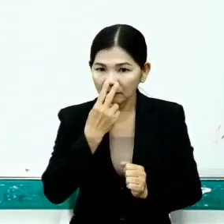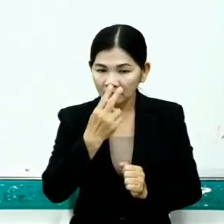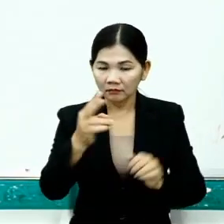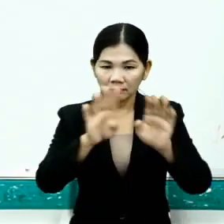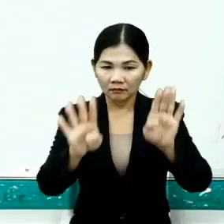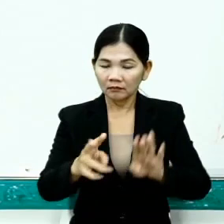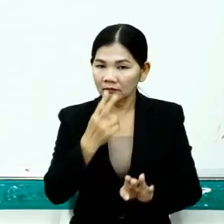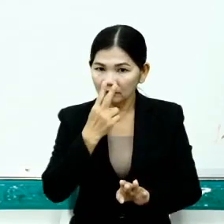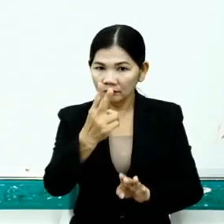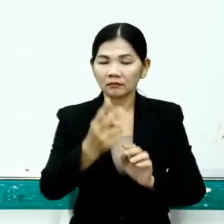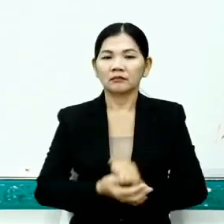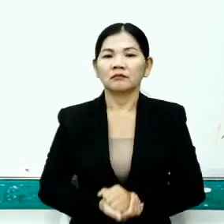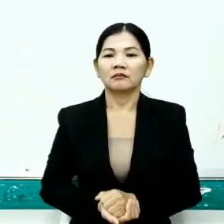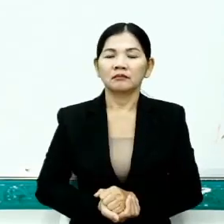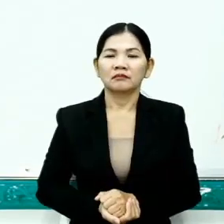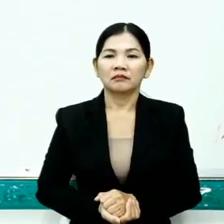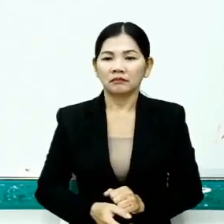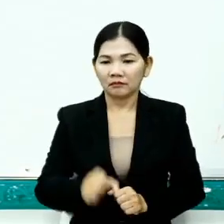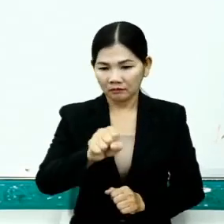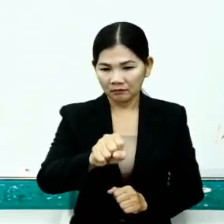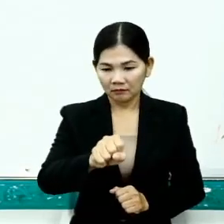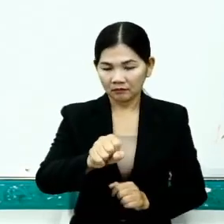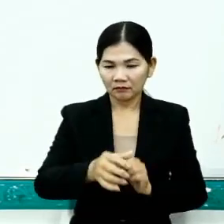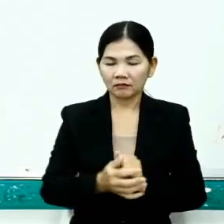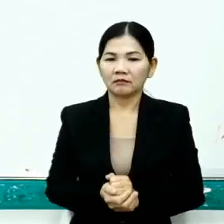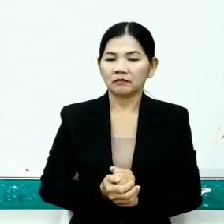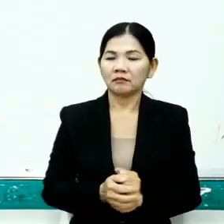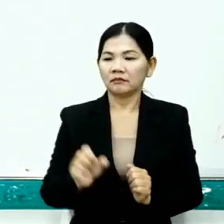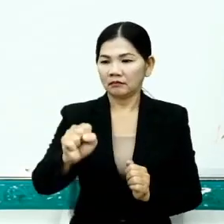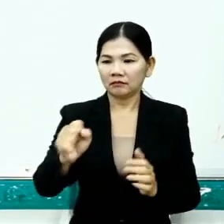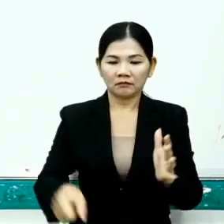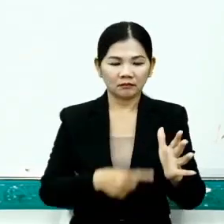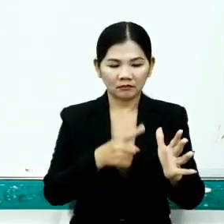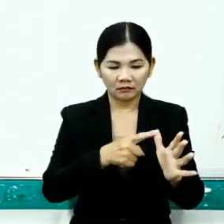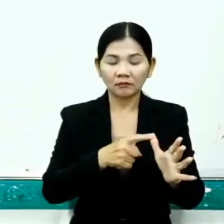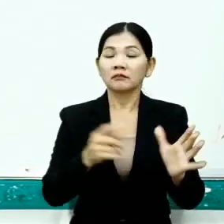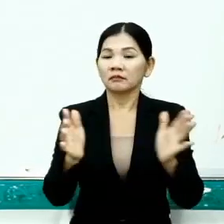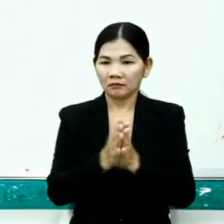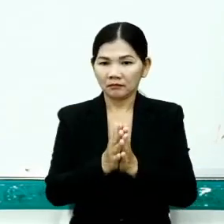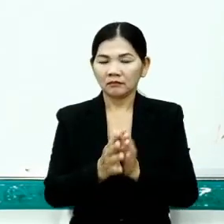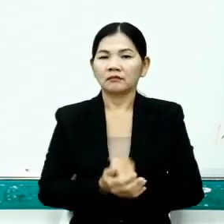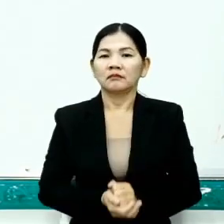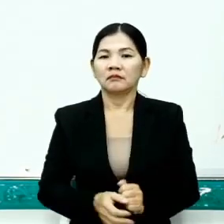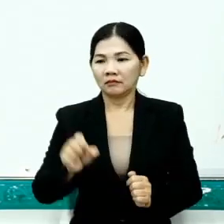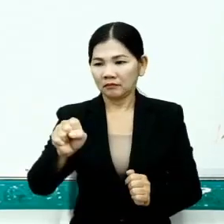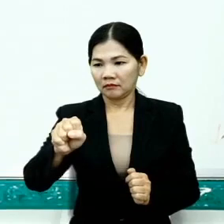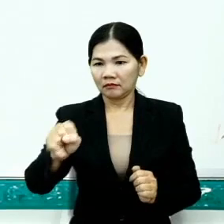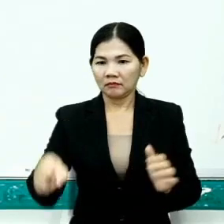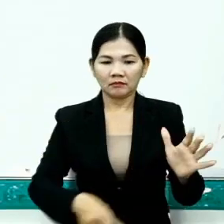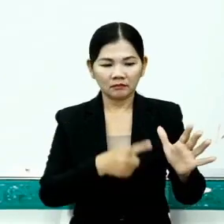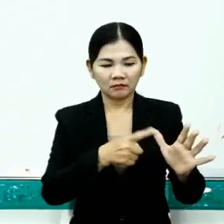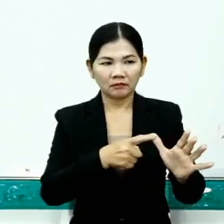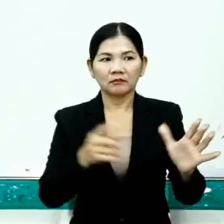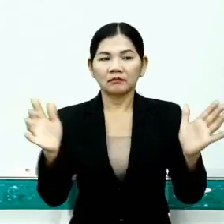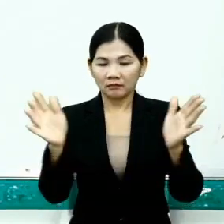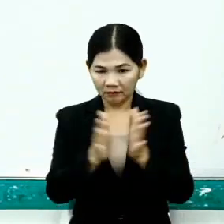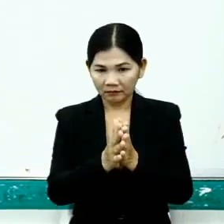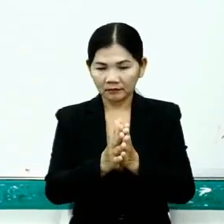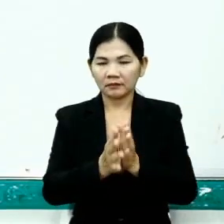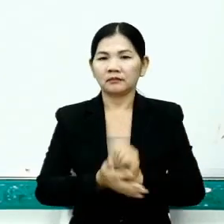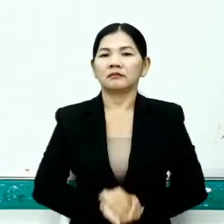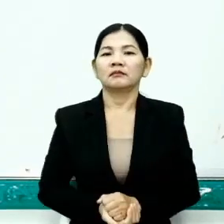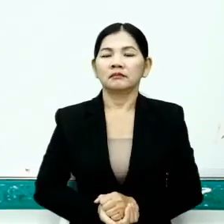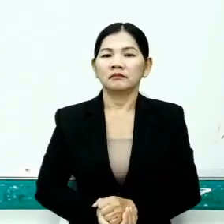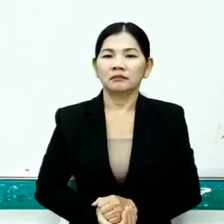cổ sừng ná. Tó, á, tà. Tó, á,